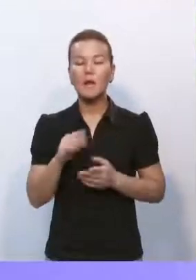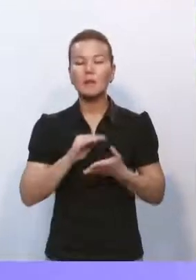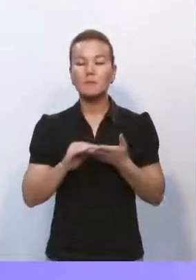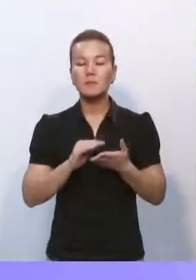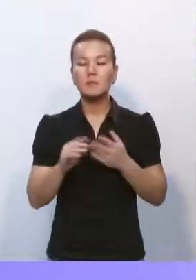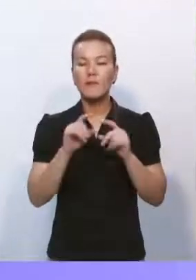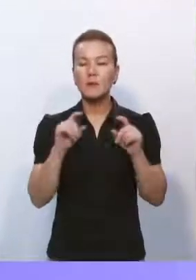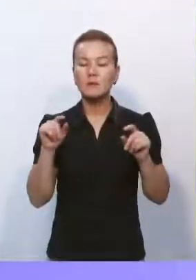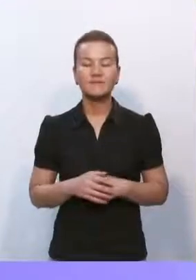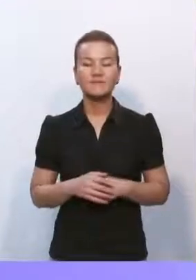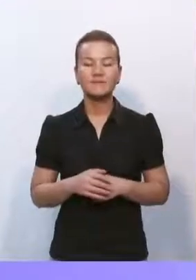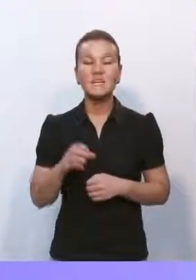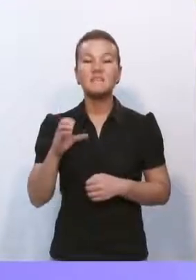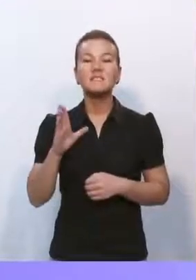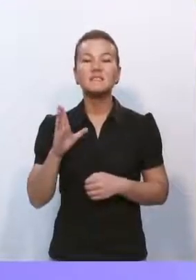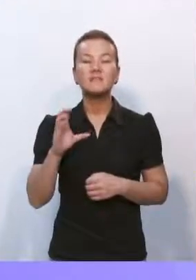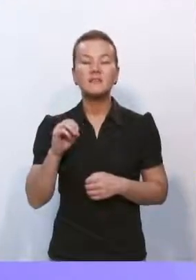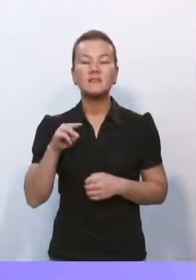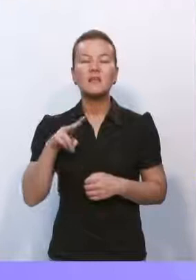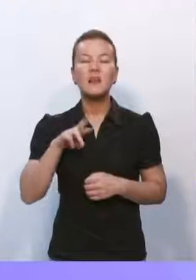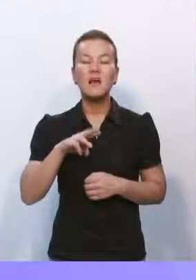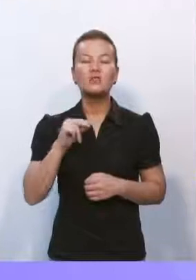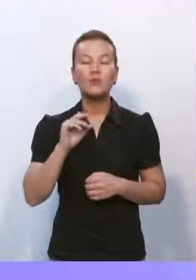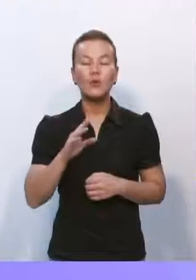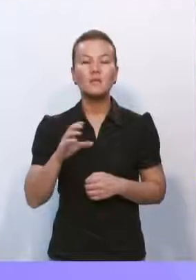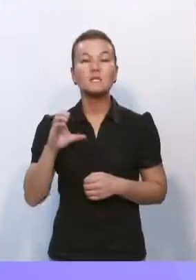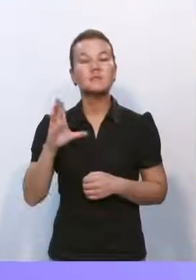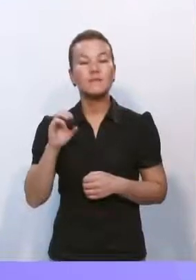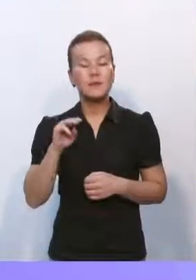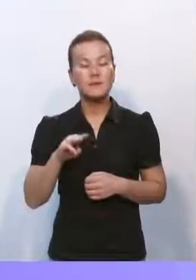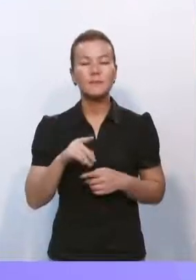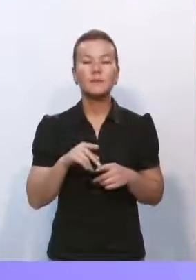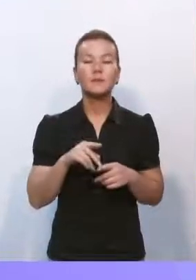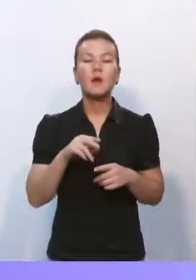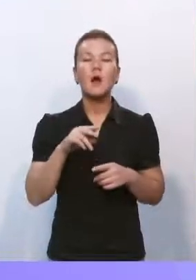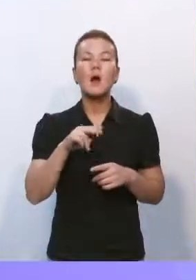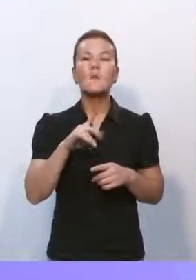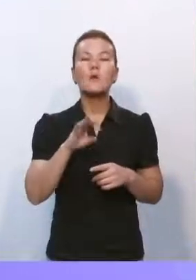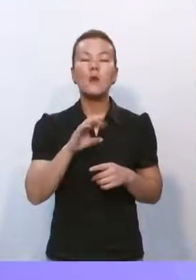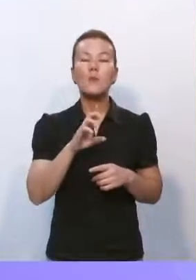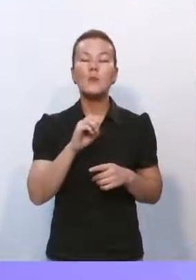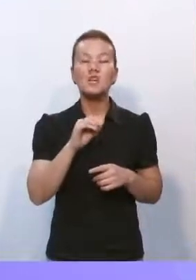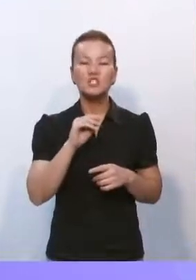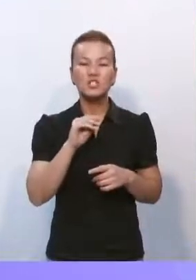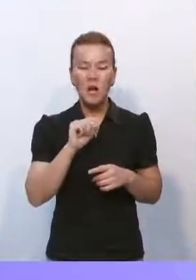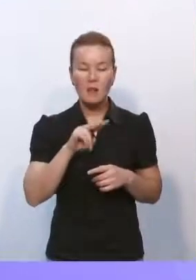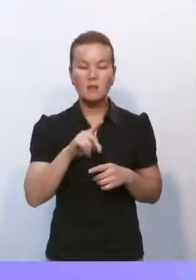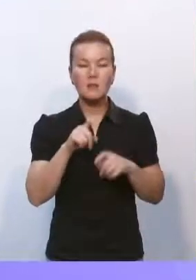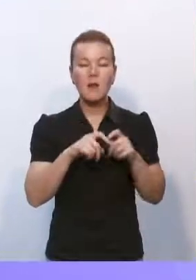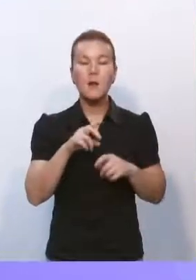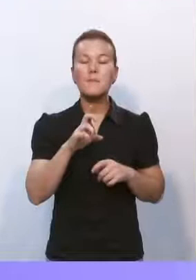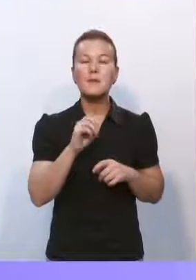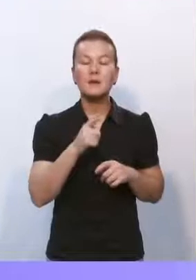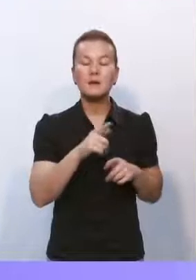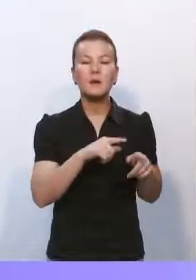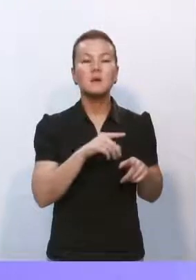написанным в предложении. Светлячок – свет, Пробежал бег,